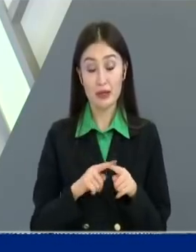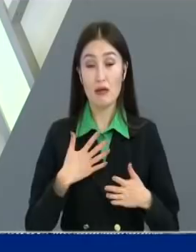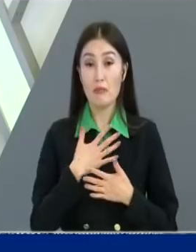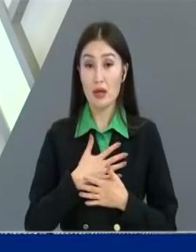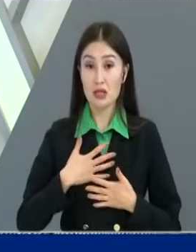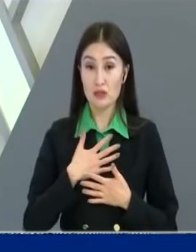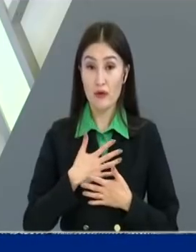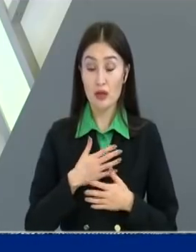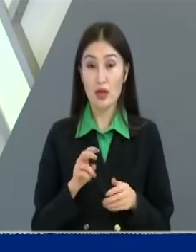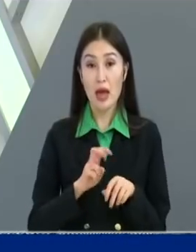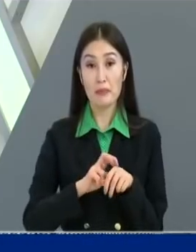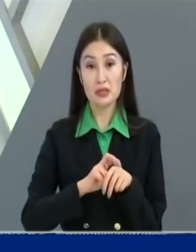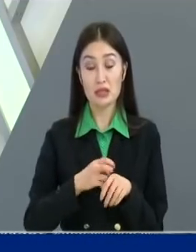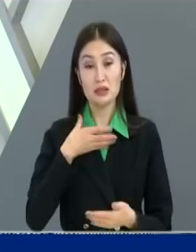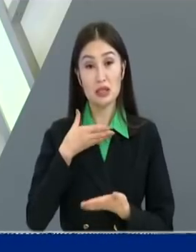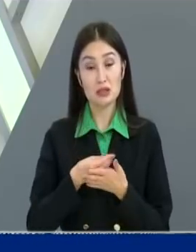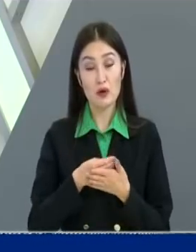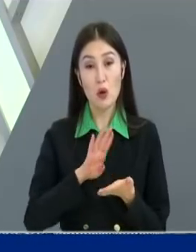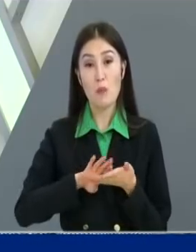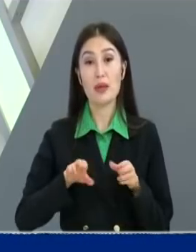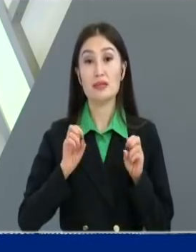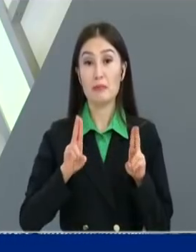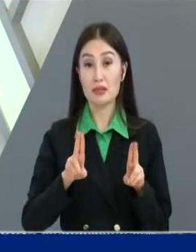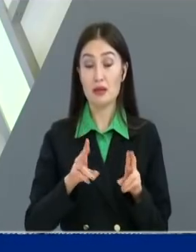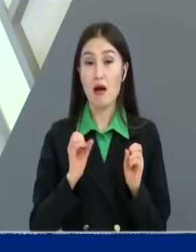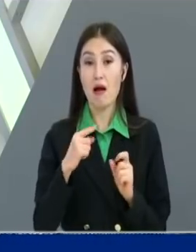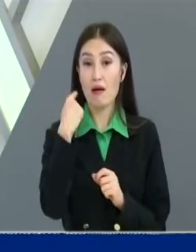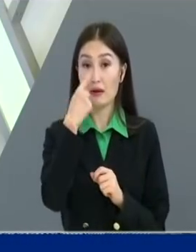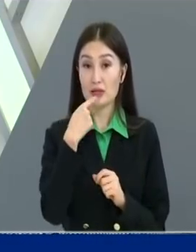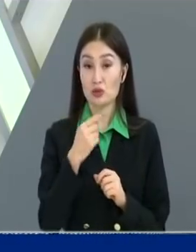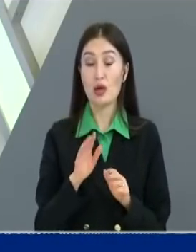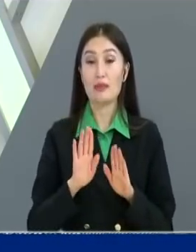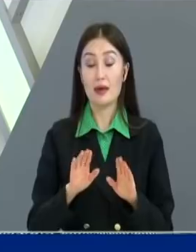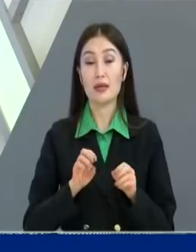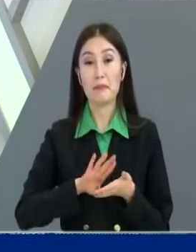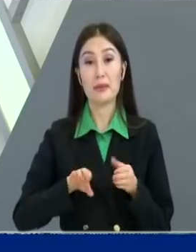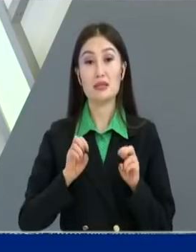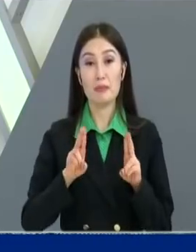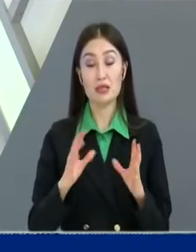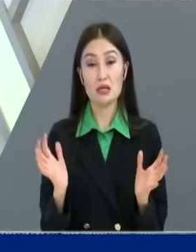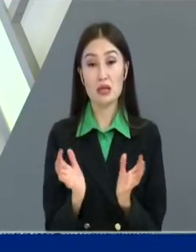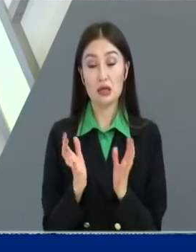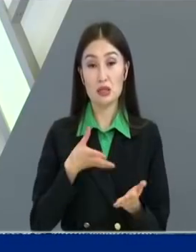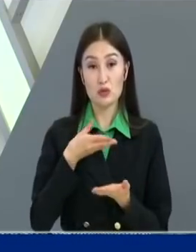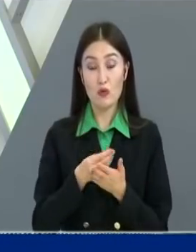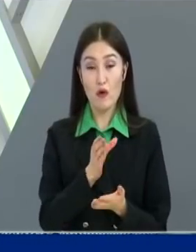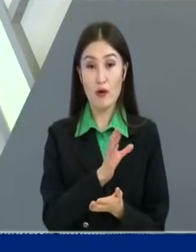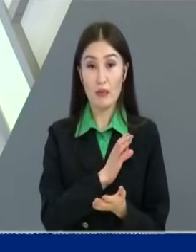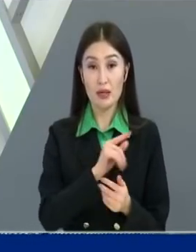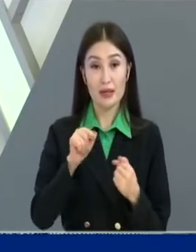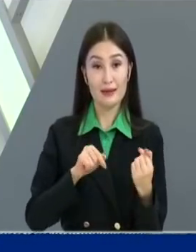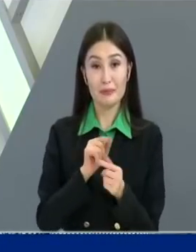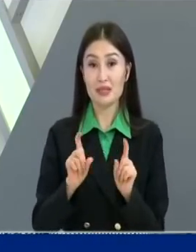переживают тоже и опасаются за свою безопасность, как личную, так и за безопасность, сохранность своего имущества,